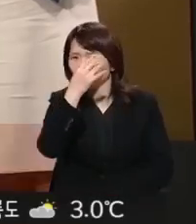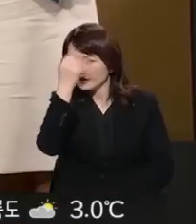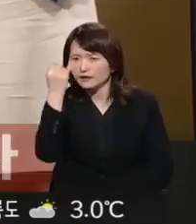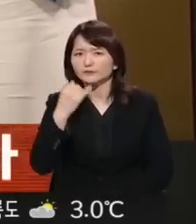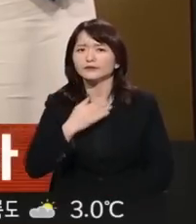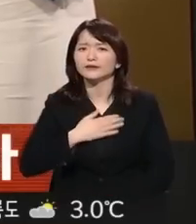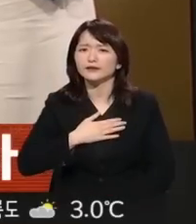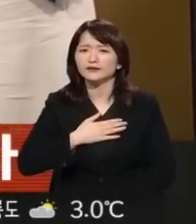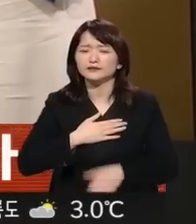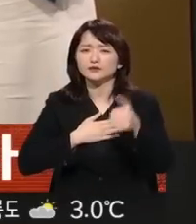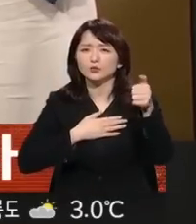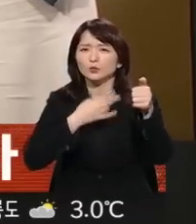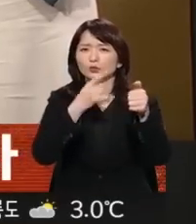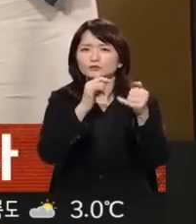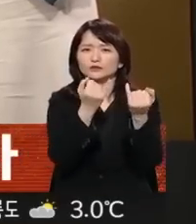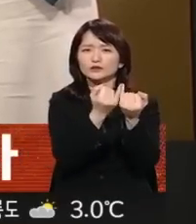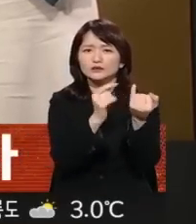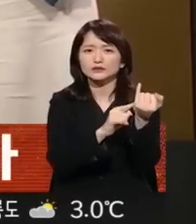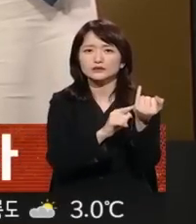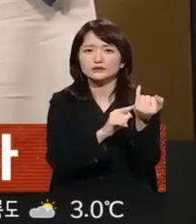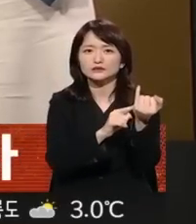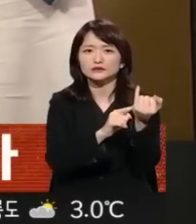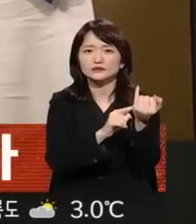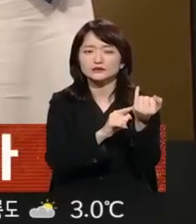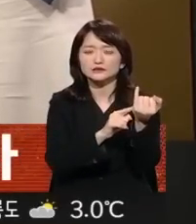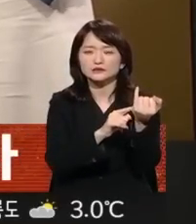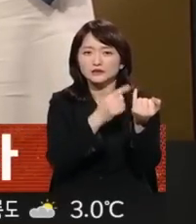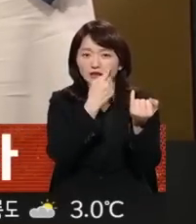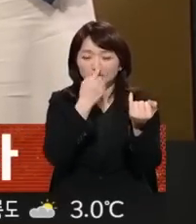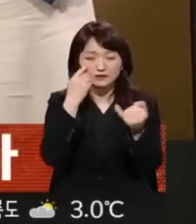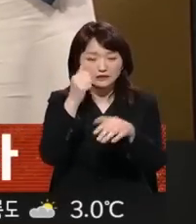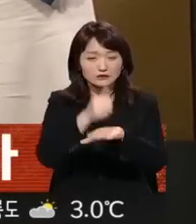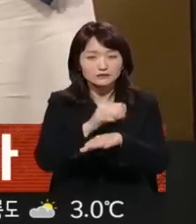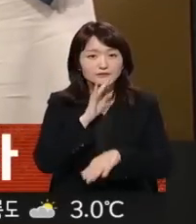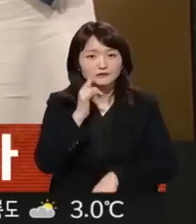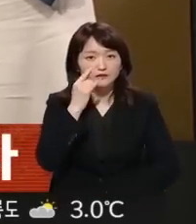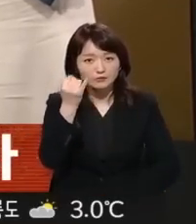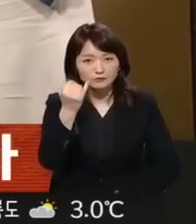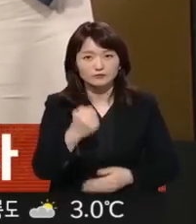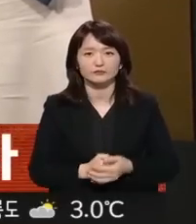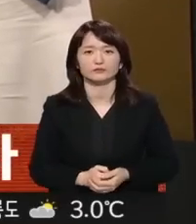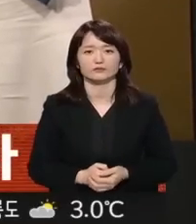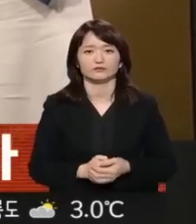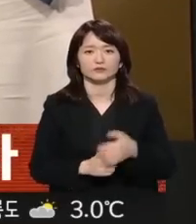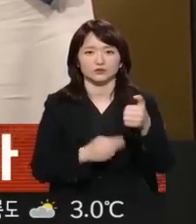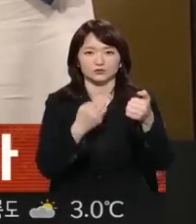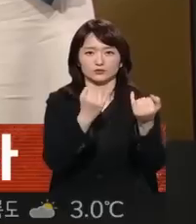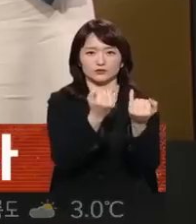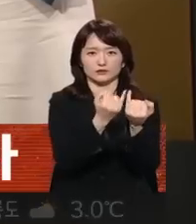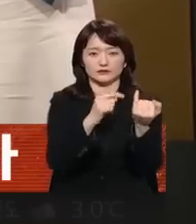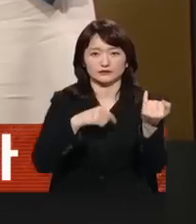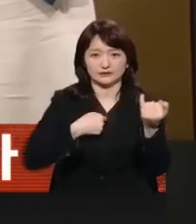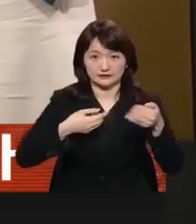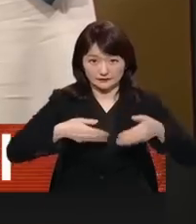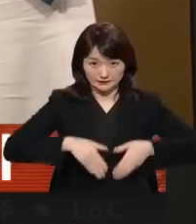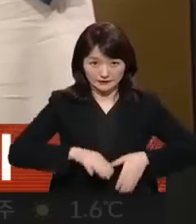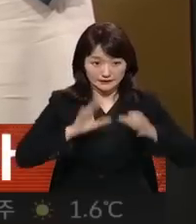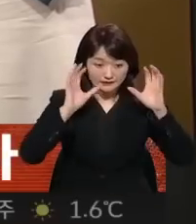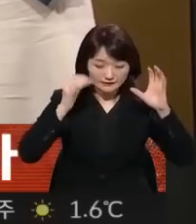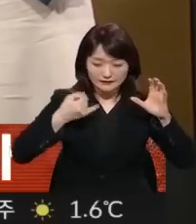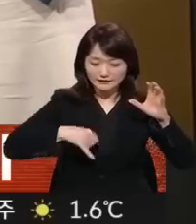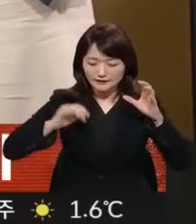알려졌던 50대 여성이 친엄마로 확인된 건데요 50대 여성은 자신이 낳은 아이와 딸이 낳은 아이를